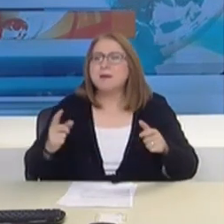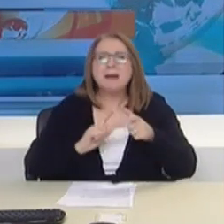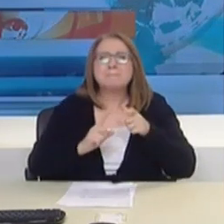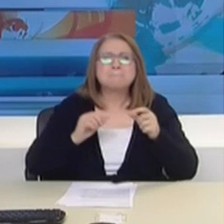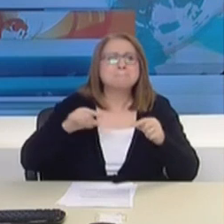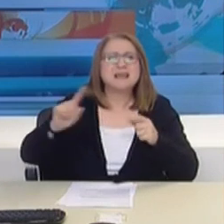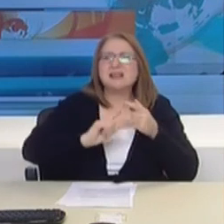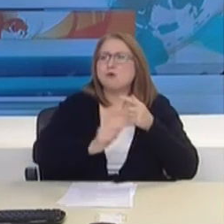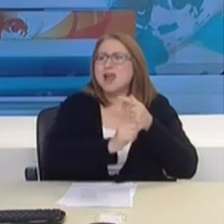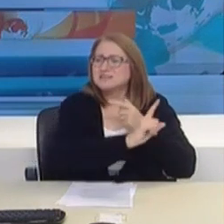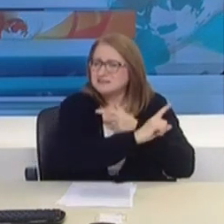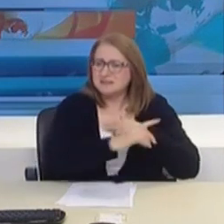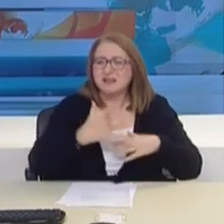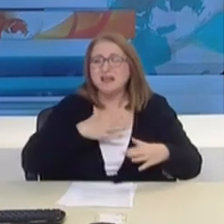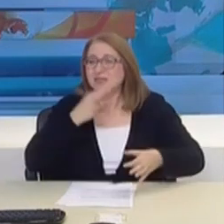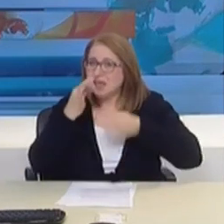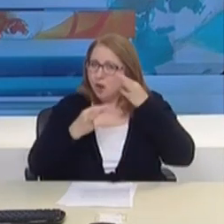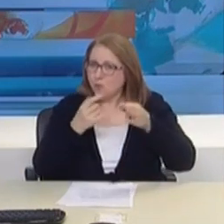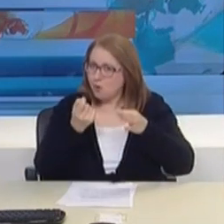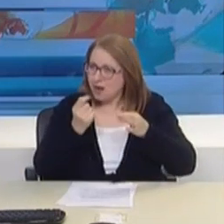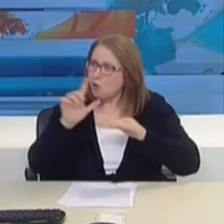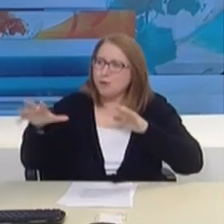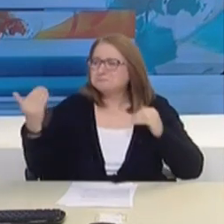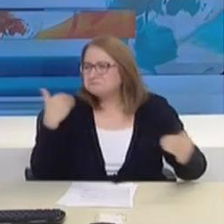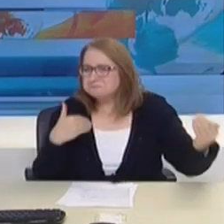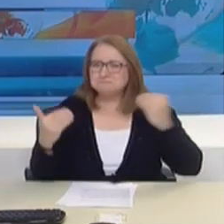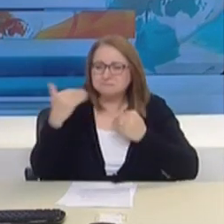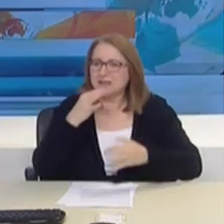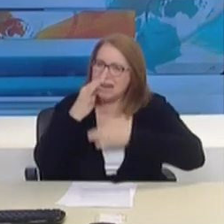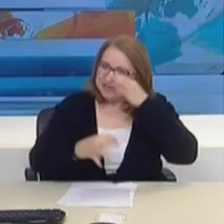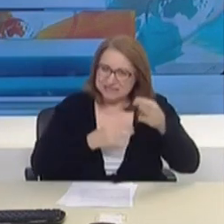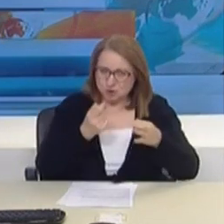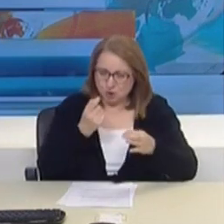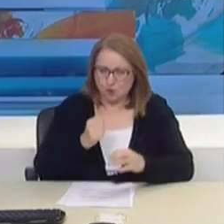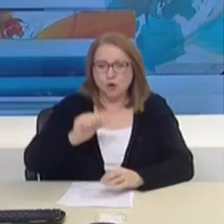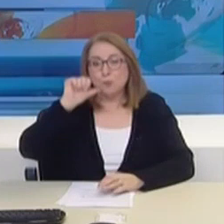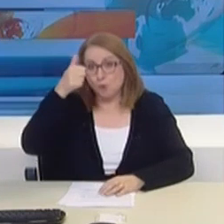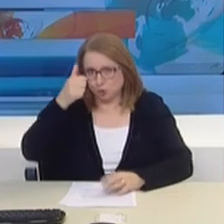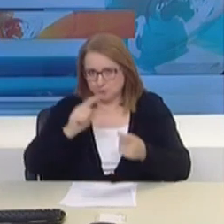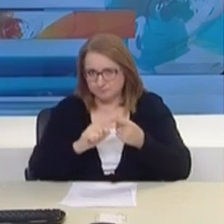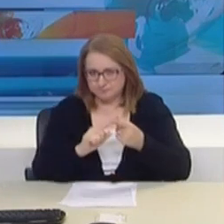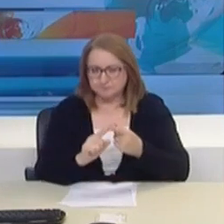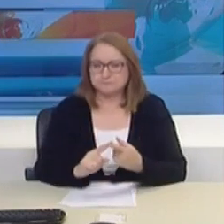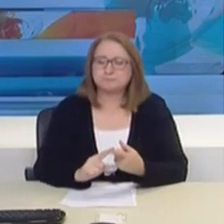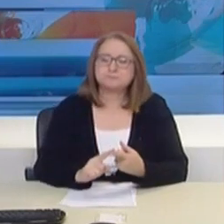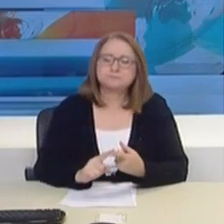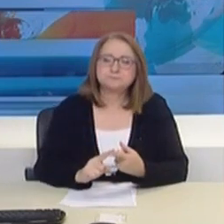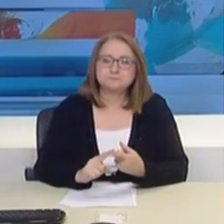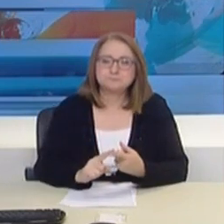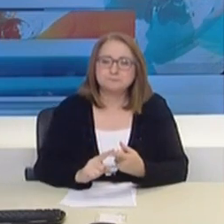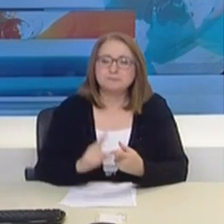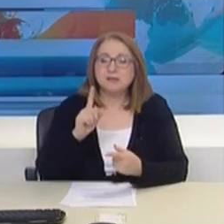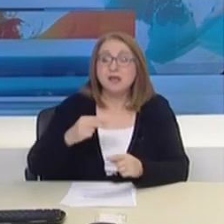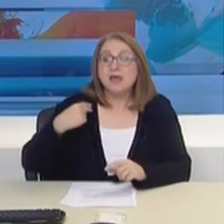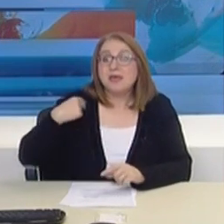να διευκρινίσω τα εξής για κάποιες περιπτώσεις που έχουν προκύψει. Καταρχήν, σας γνωρίζω